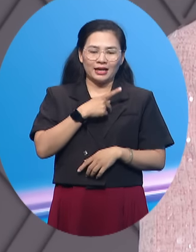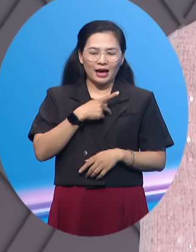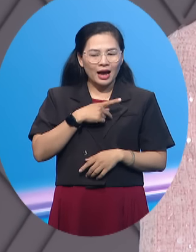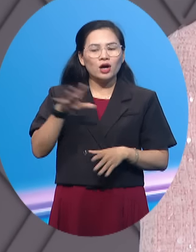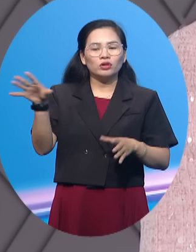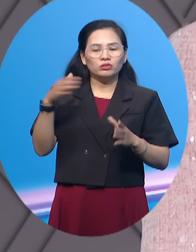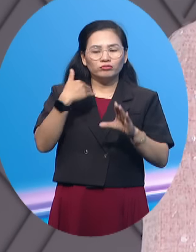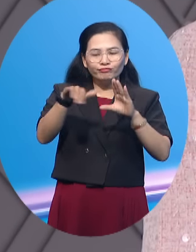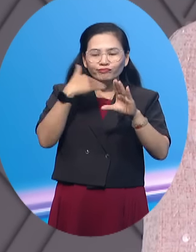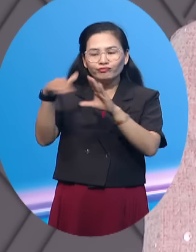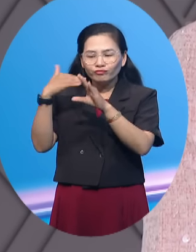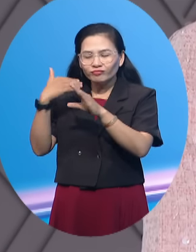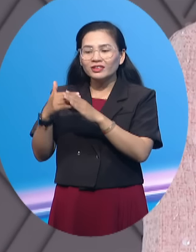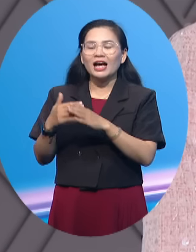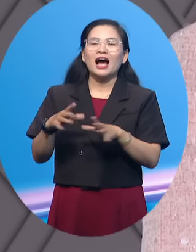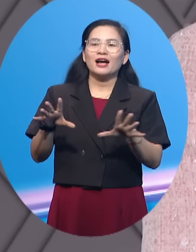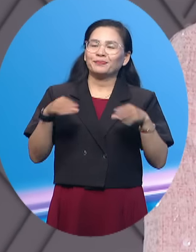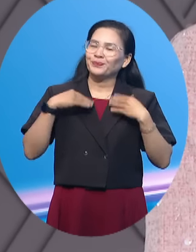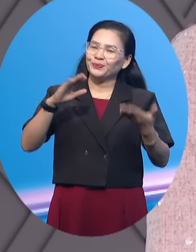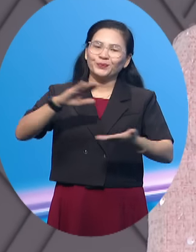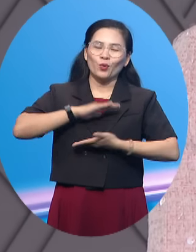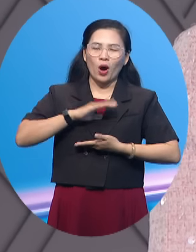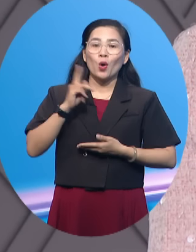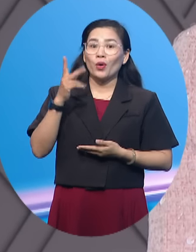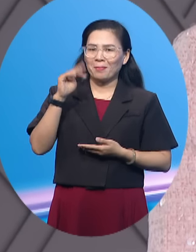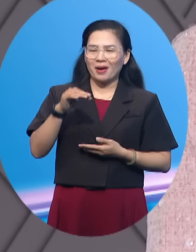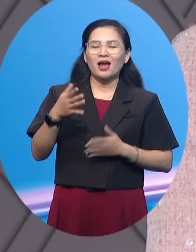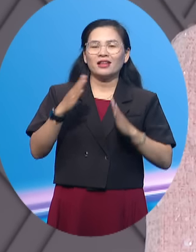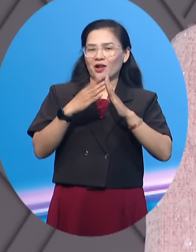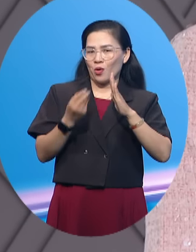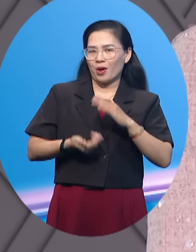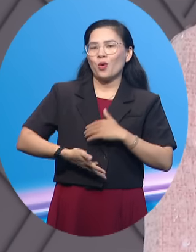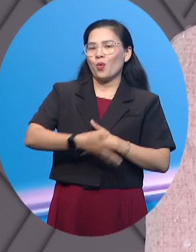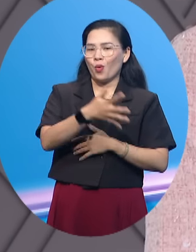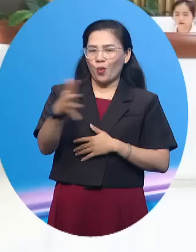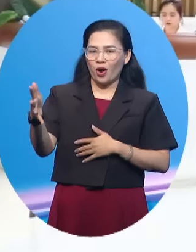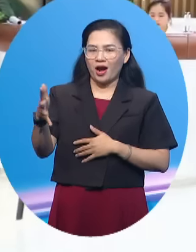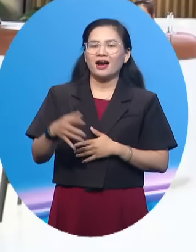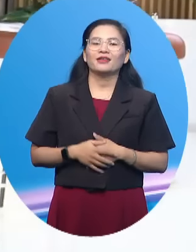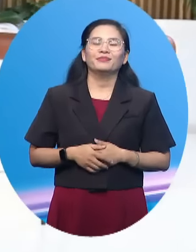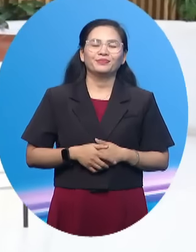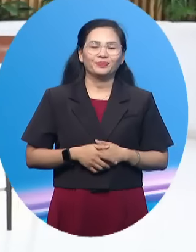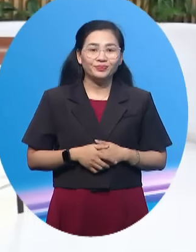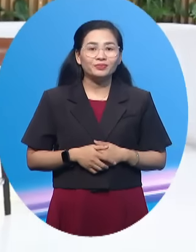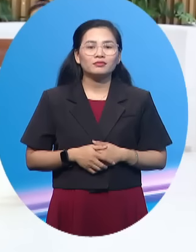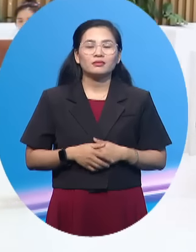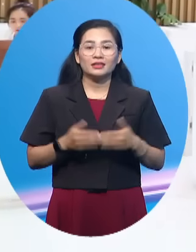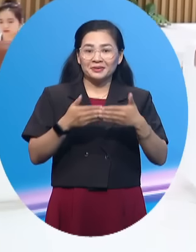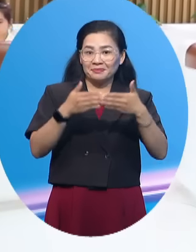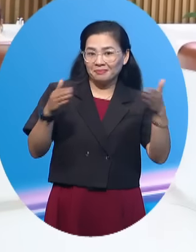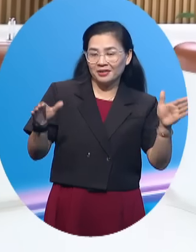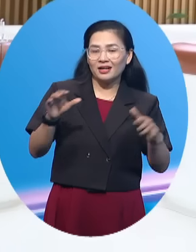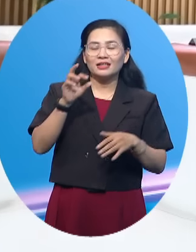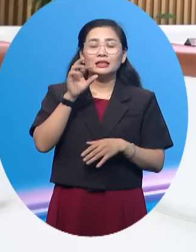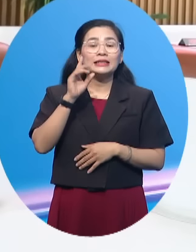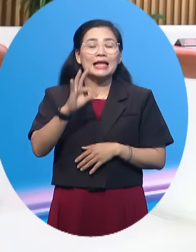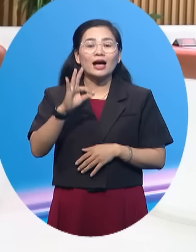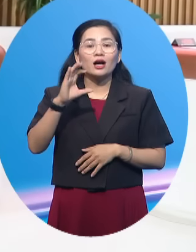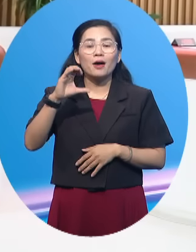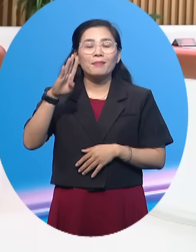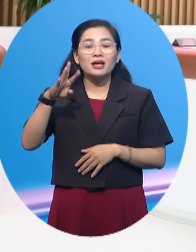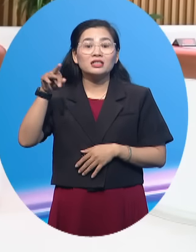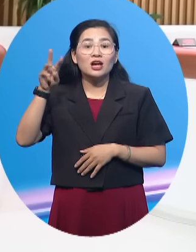hưởng và có nhận những ưu đãi, khuyến mãi của Techcombank cùng với cả đối hệ sinh thái của đối tác của Techcombank. Sự ra mắt của Techcombank Rewards thể